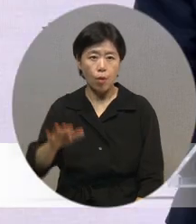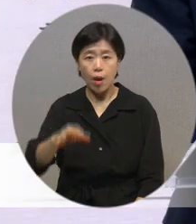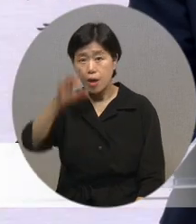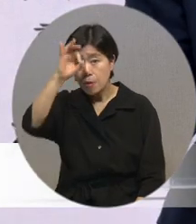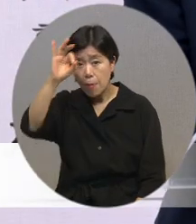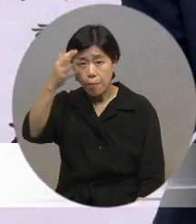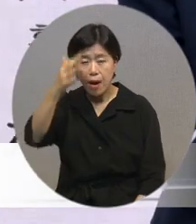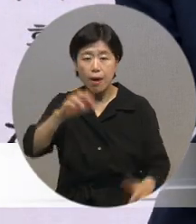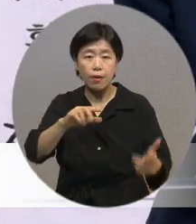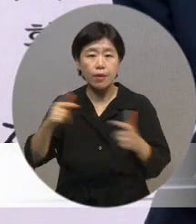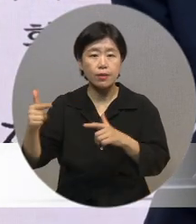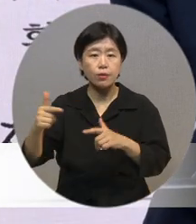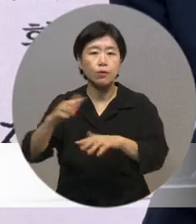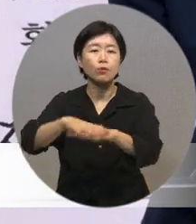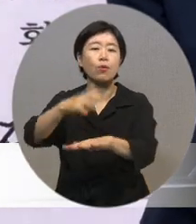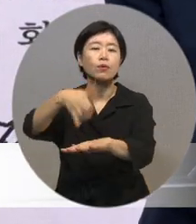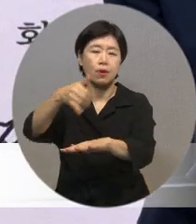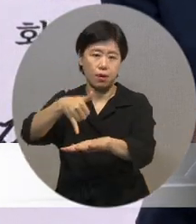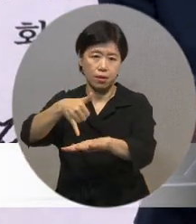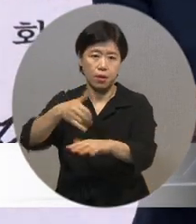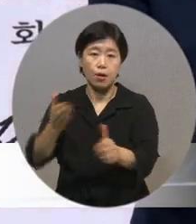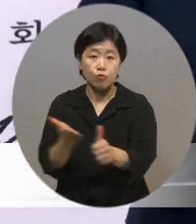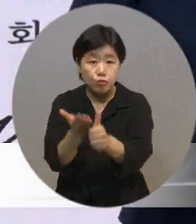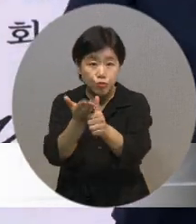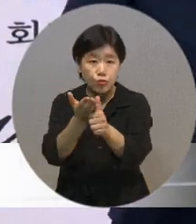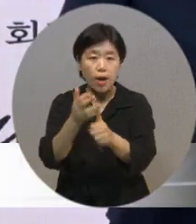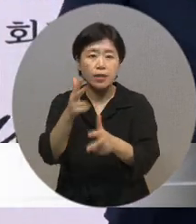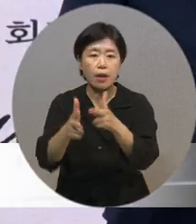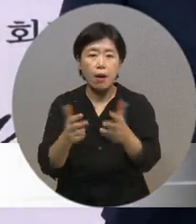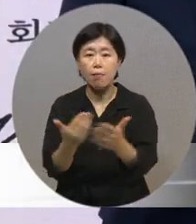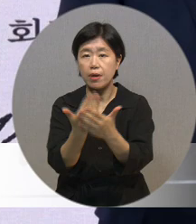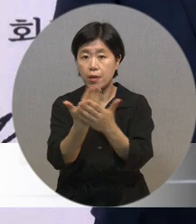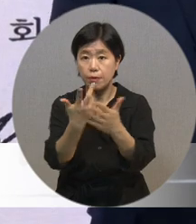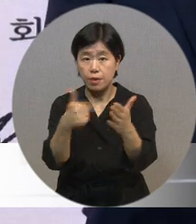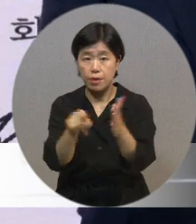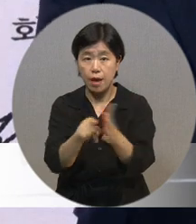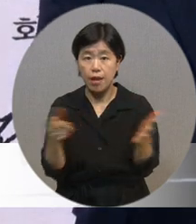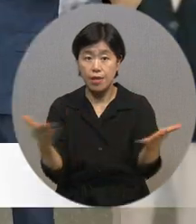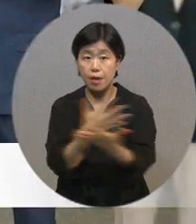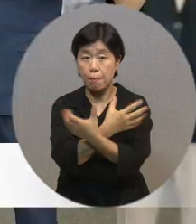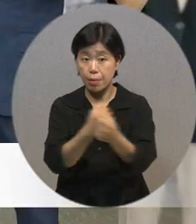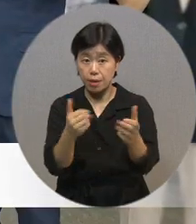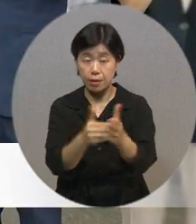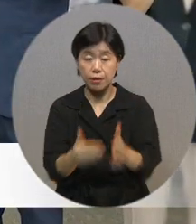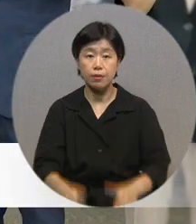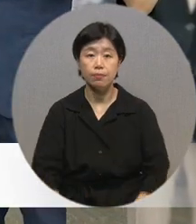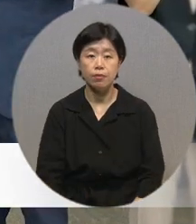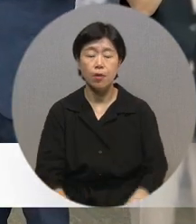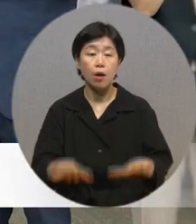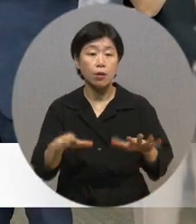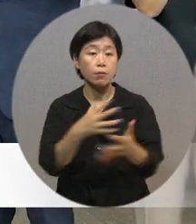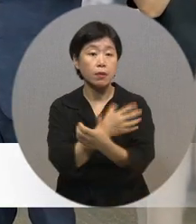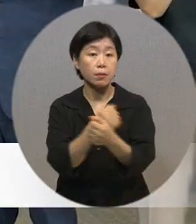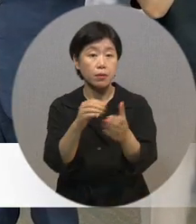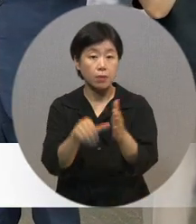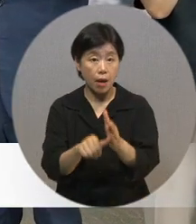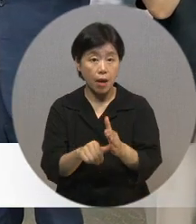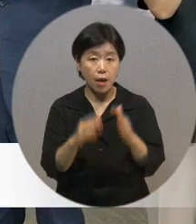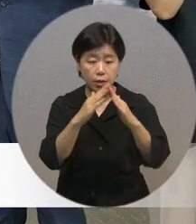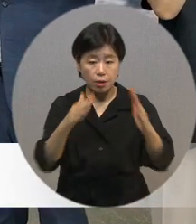유치를 위한 첨단농산업 육성, 기술발전 업무협약을 체결했습니다. 이번 협약은